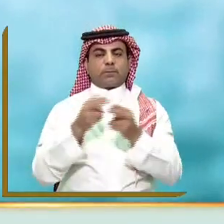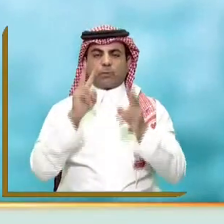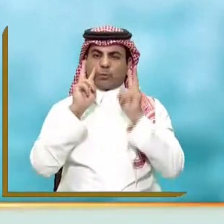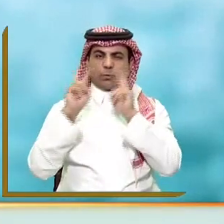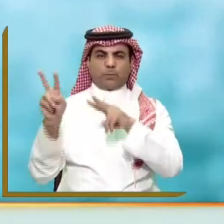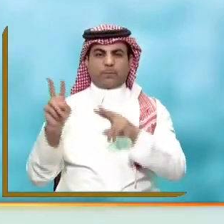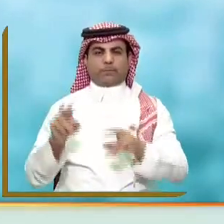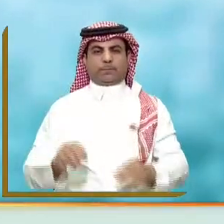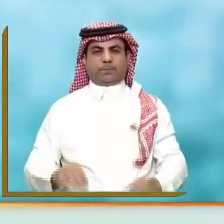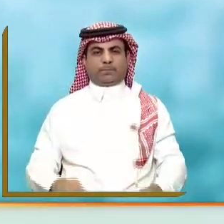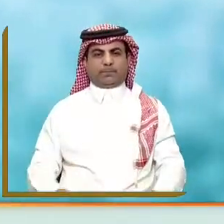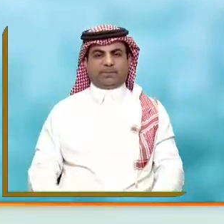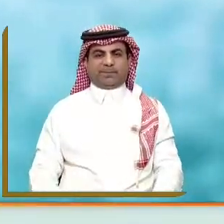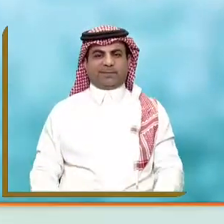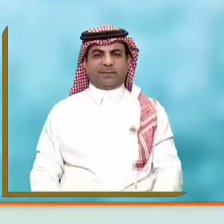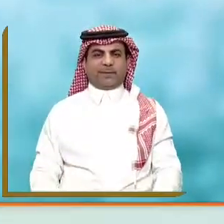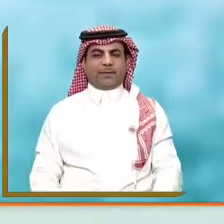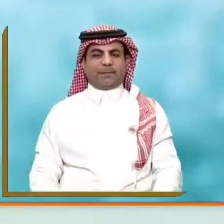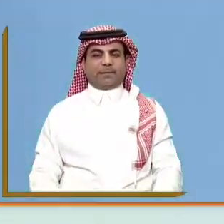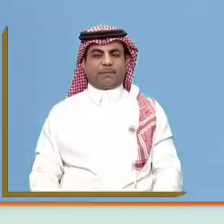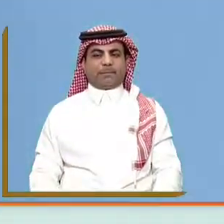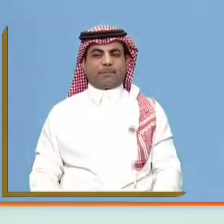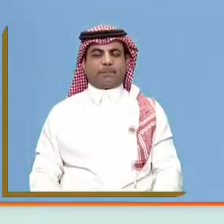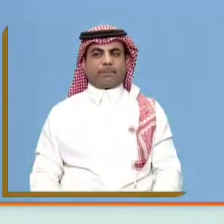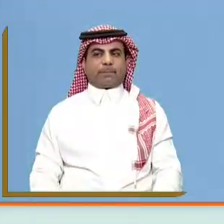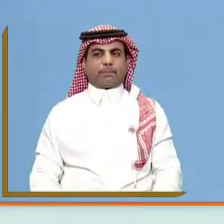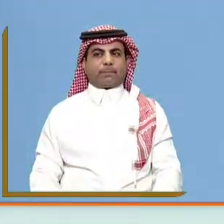حجم الصادرات.